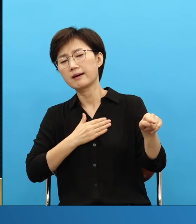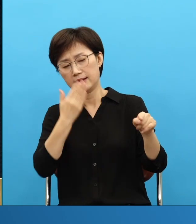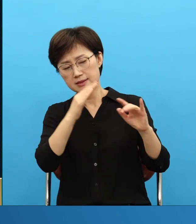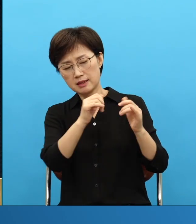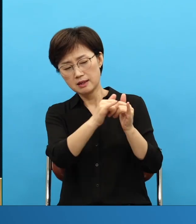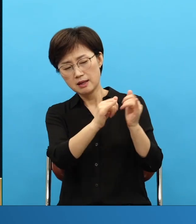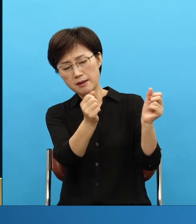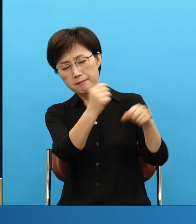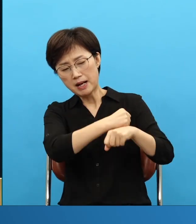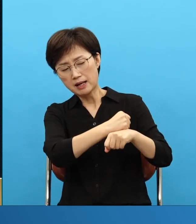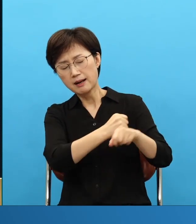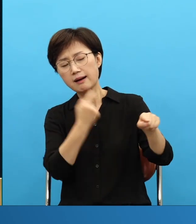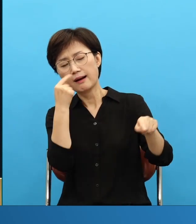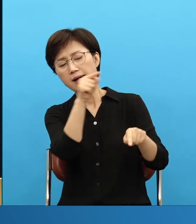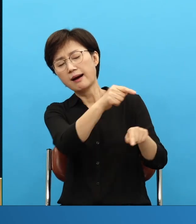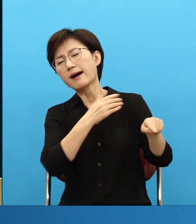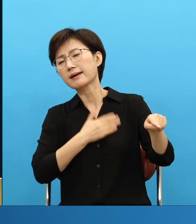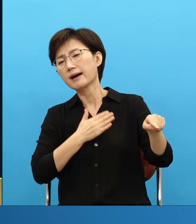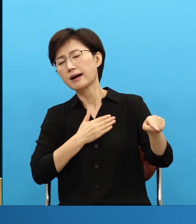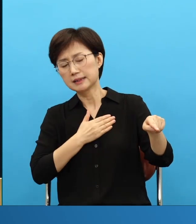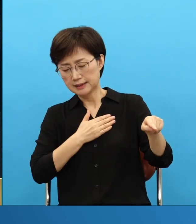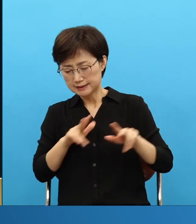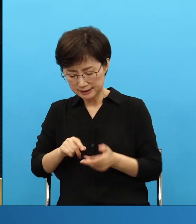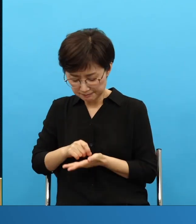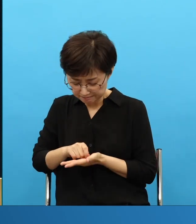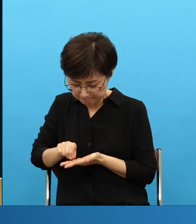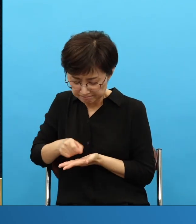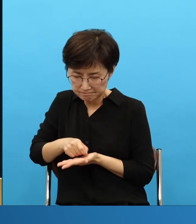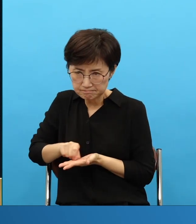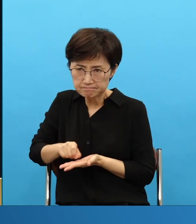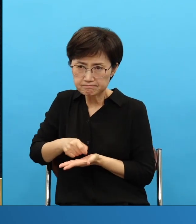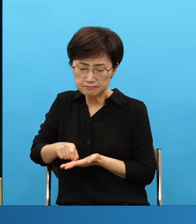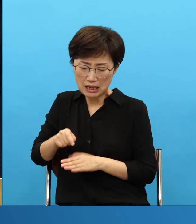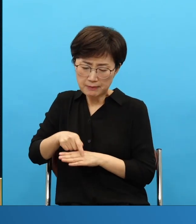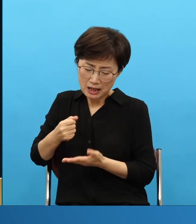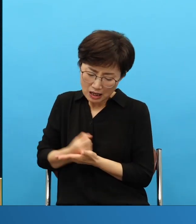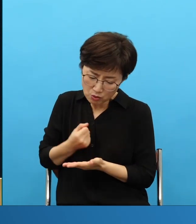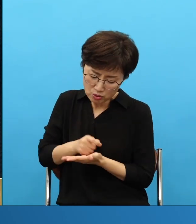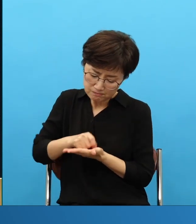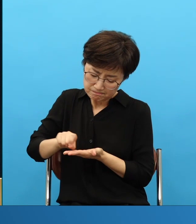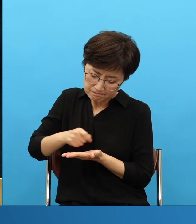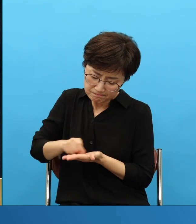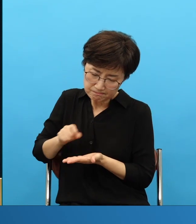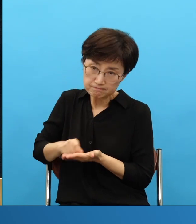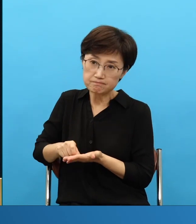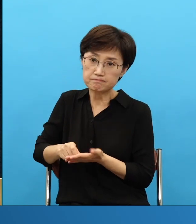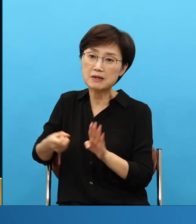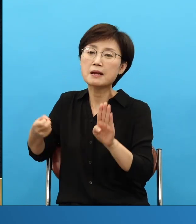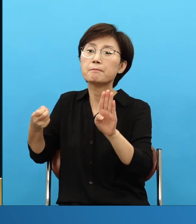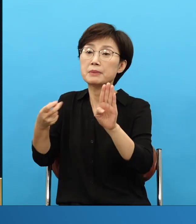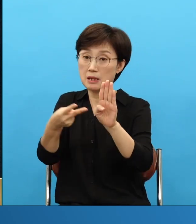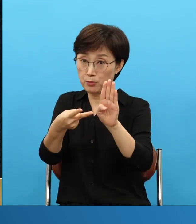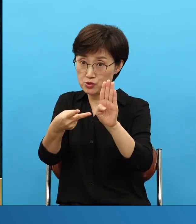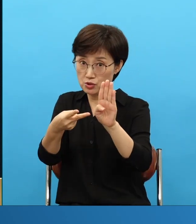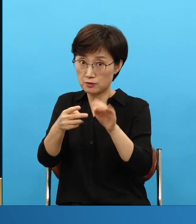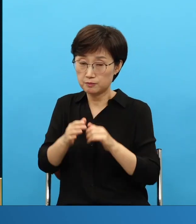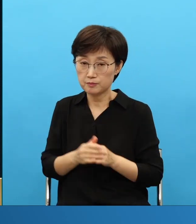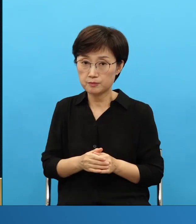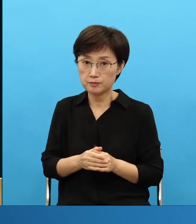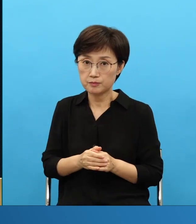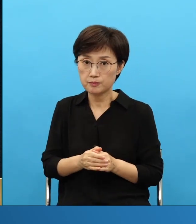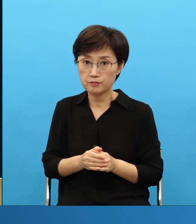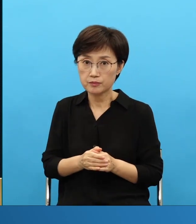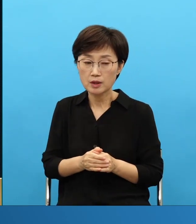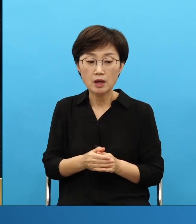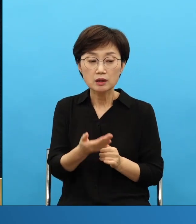recorded? We see 아시죠? from 70 AD to 1948, Israel faces extreme suffering. 저 유대인 복음해야 돼. 유대인 아직도 못 깨닫고 있어. 왜 그런지.